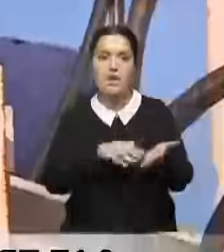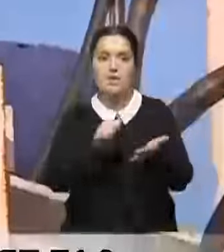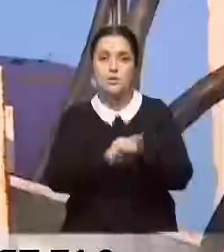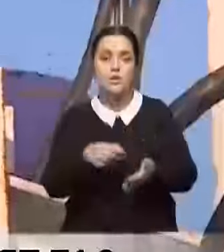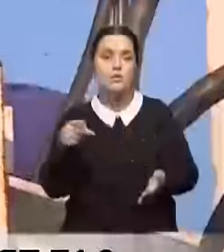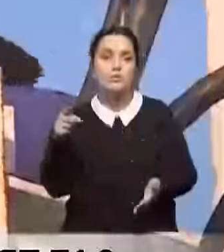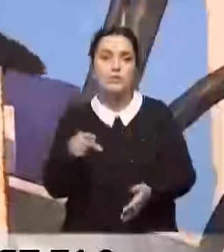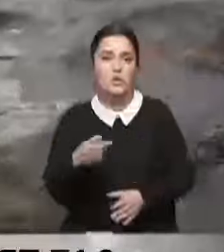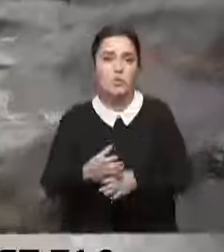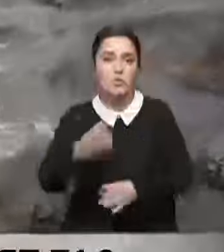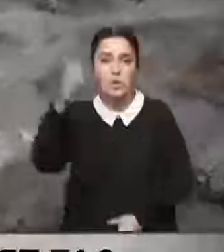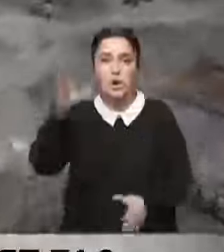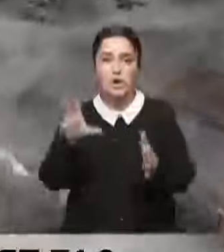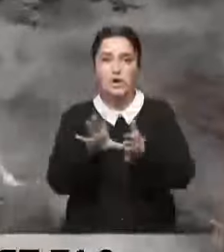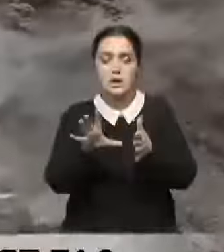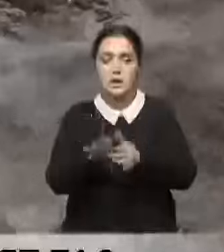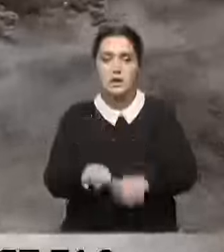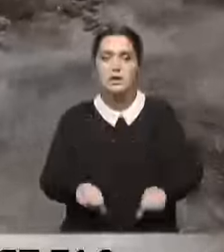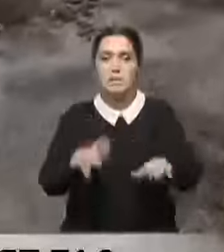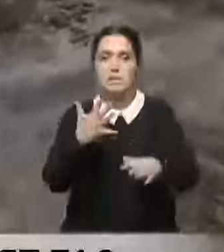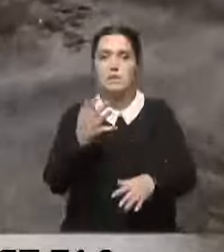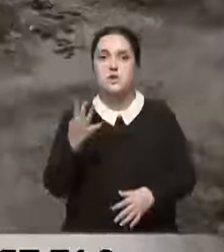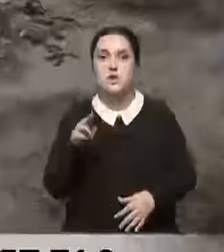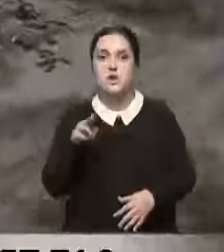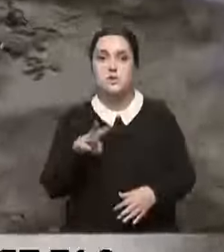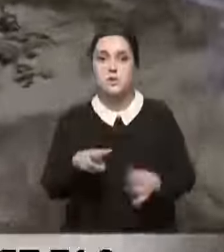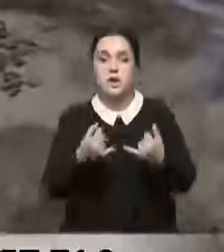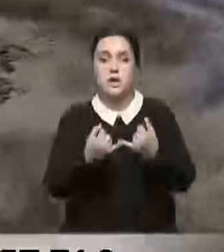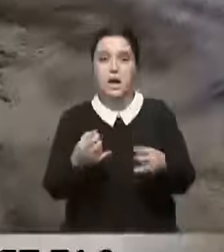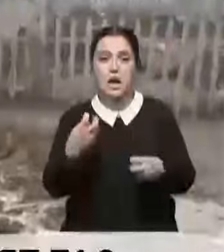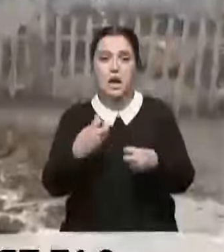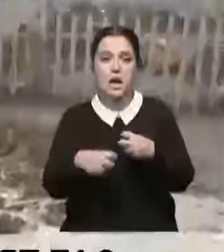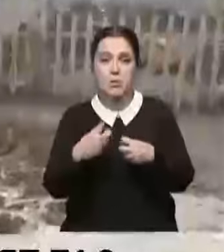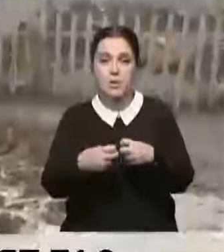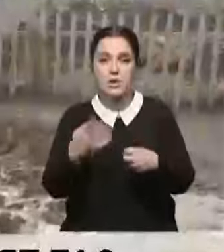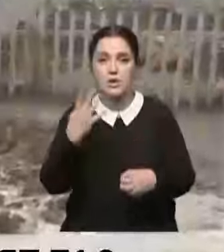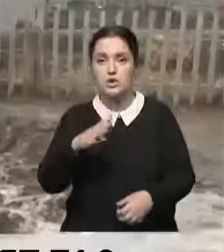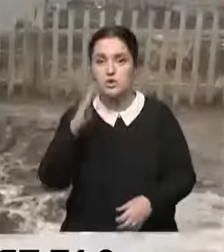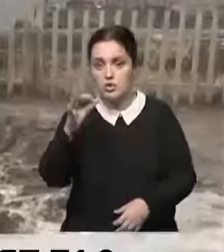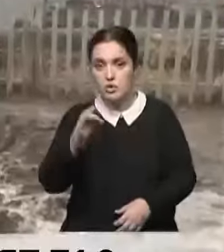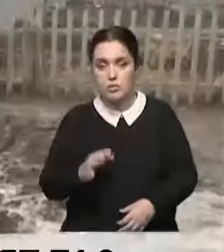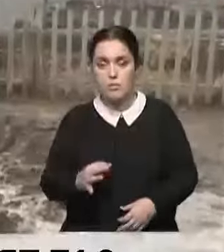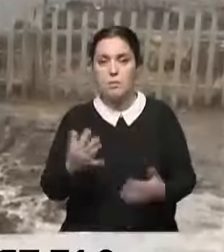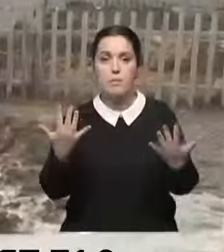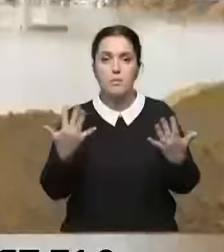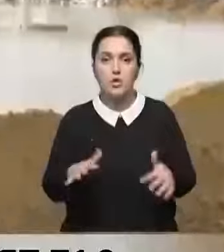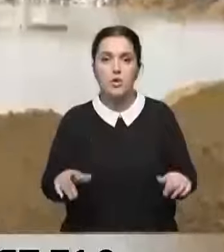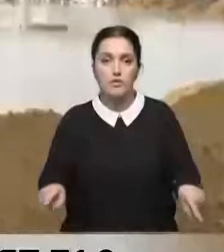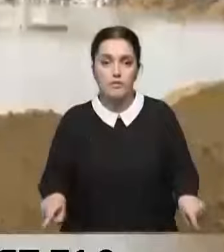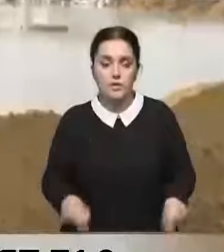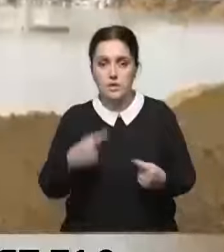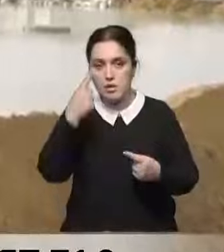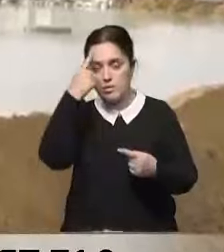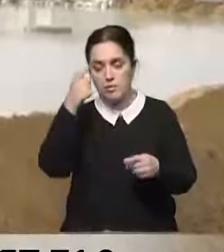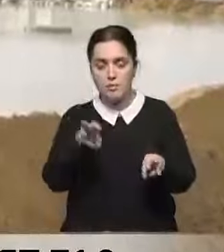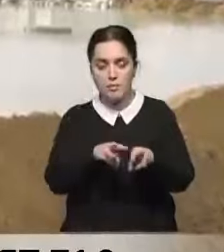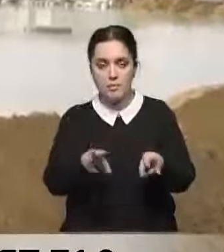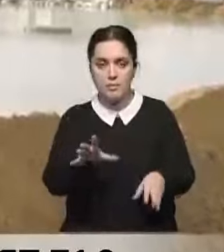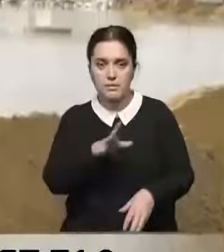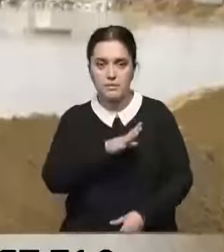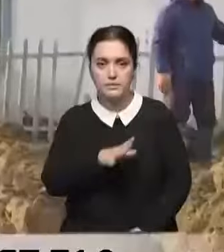больше 2000 опор электроснабжения. 54 километра линии оказались оборваны. Свыше 40% уже